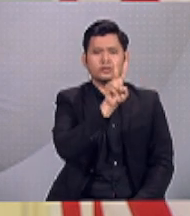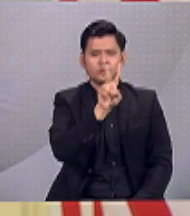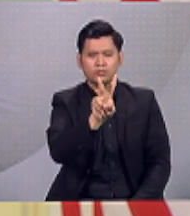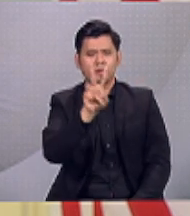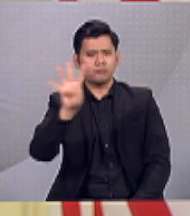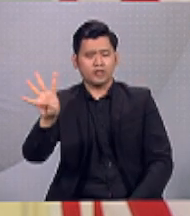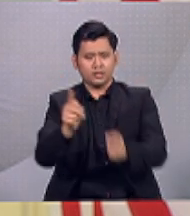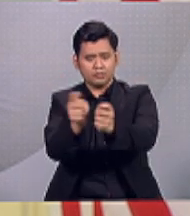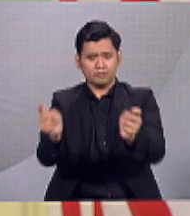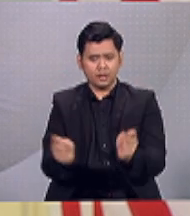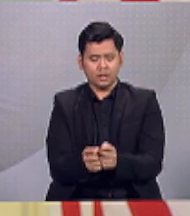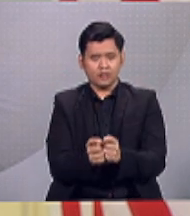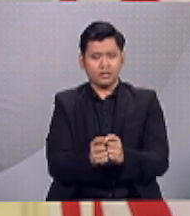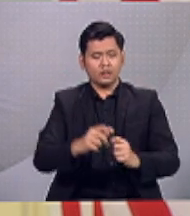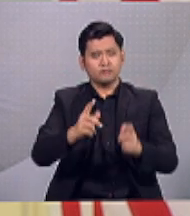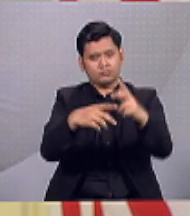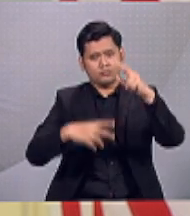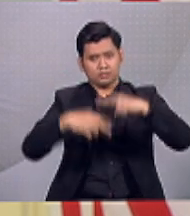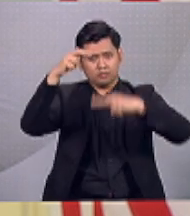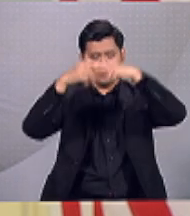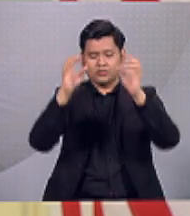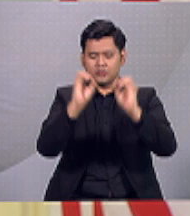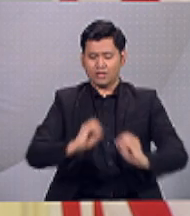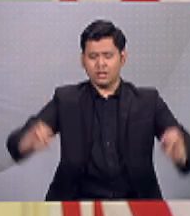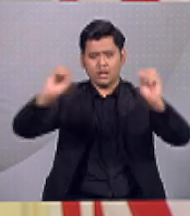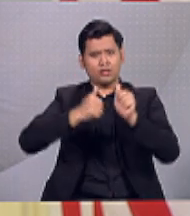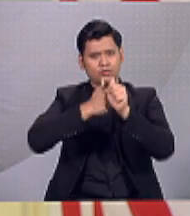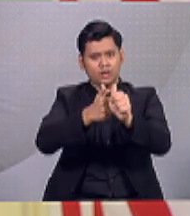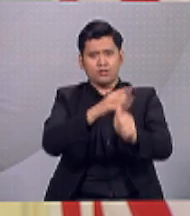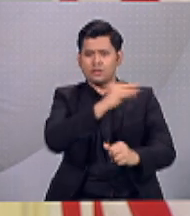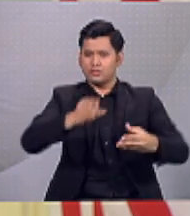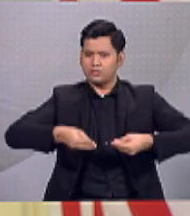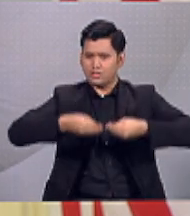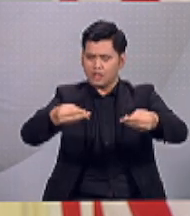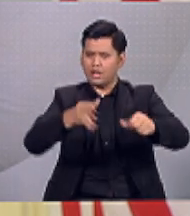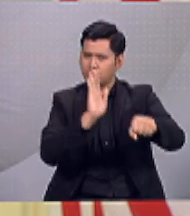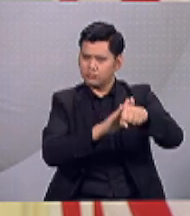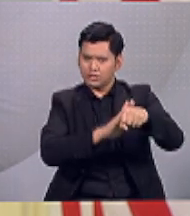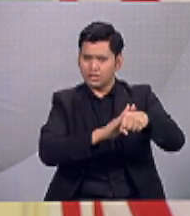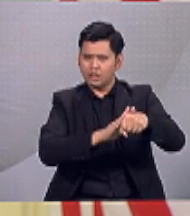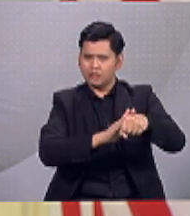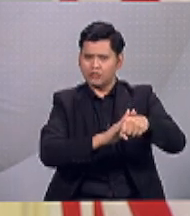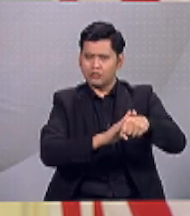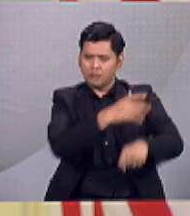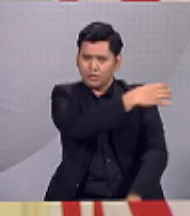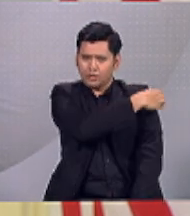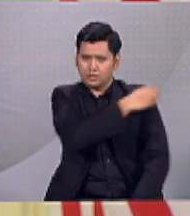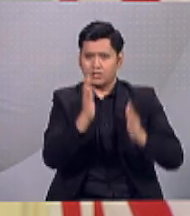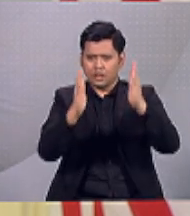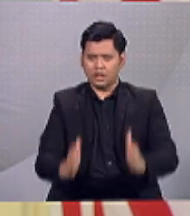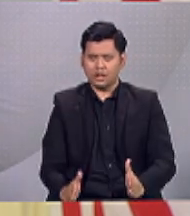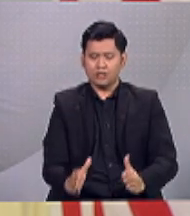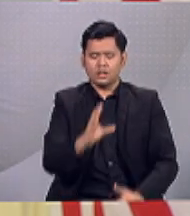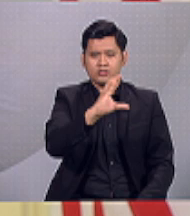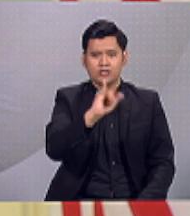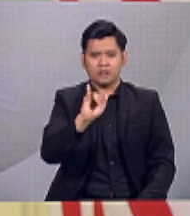224 tapak binaan tidak patuh dan diberikan amaran. Penguatkuasa CIDB